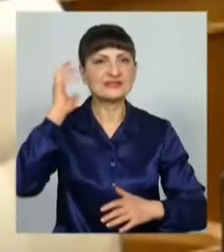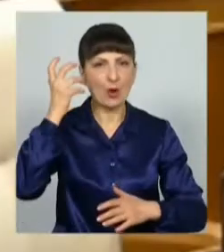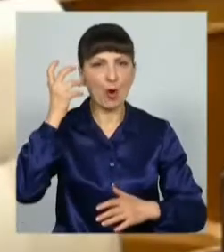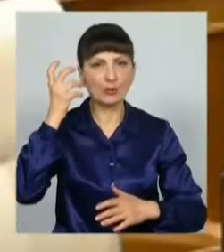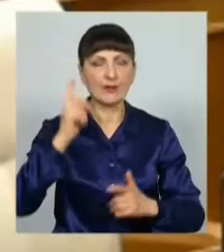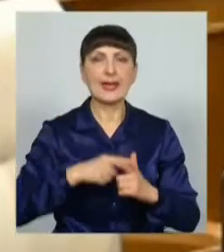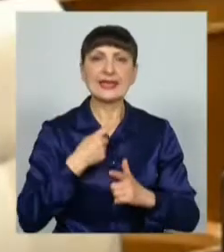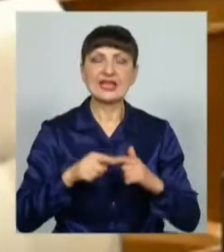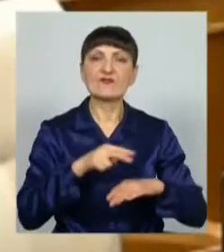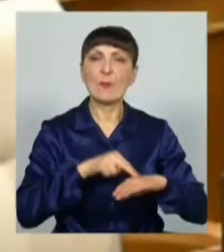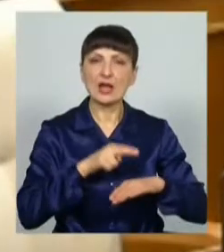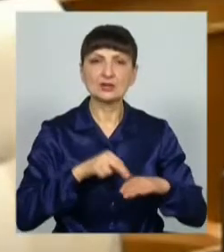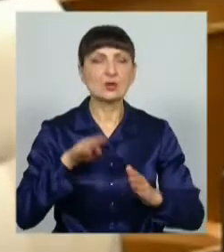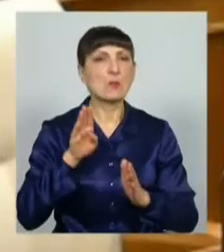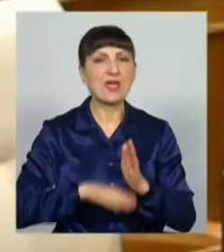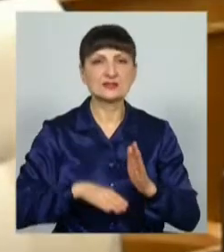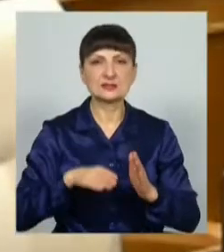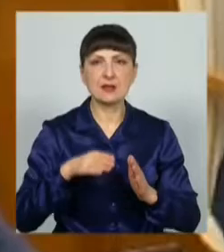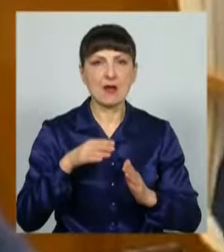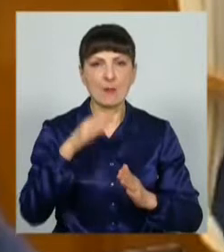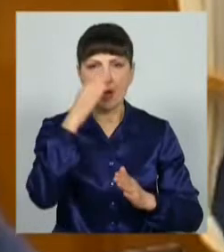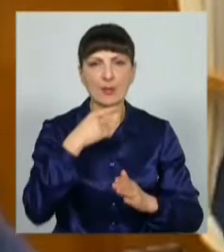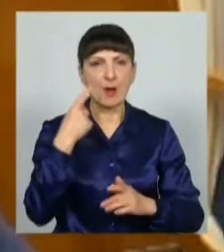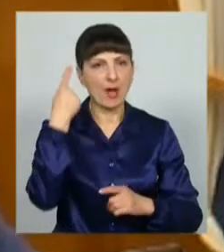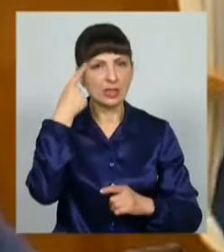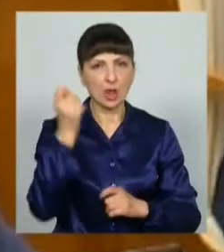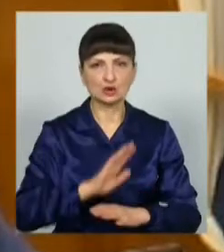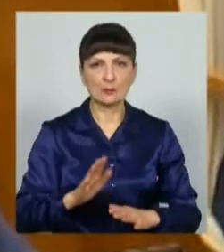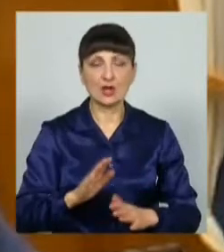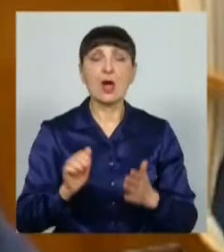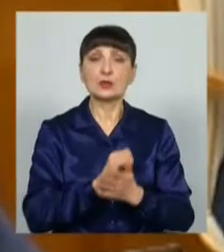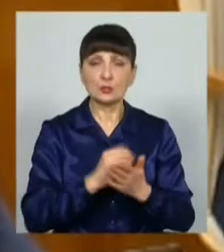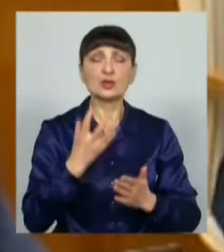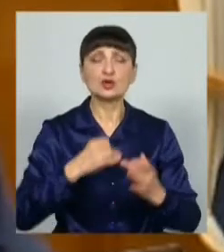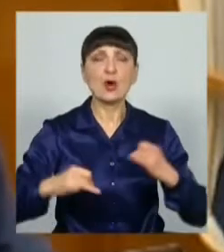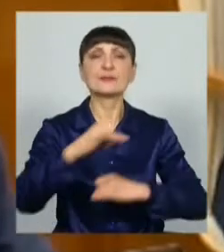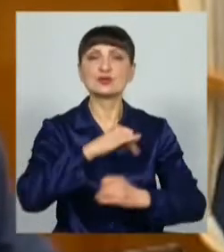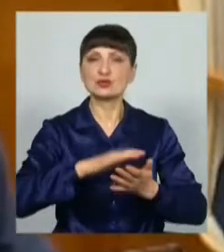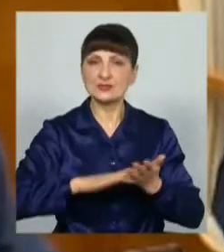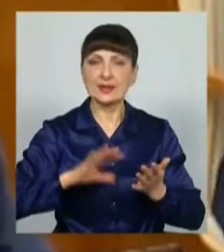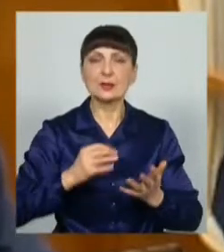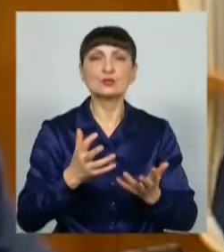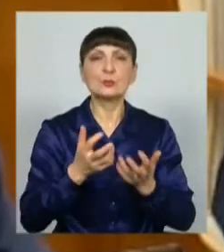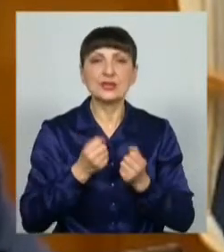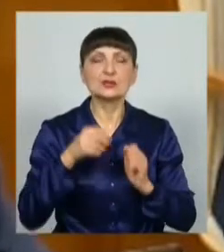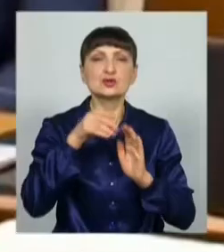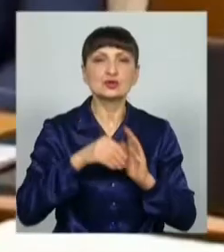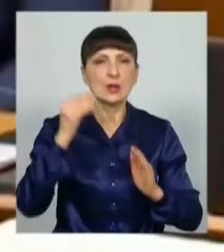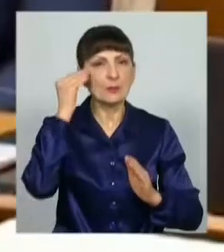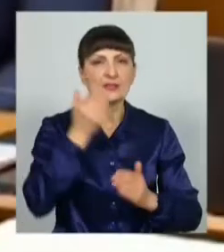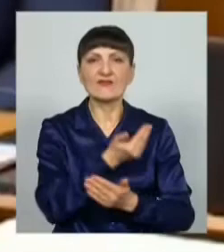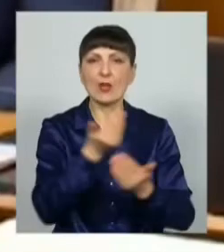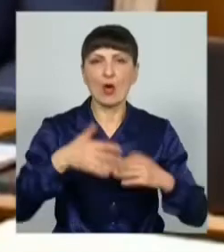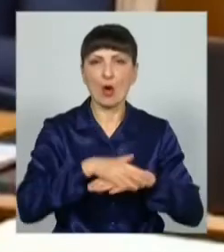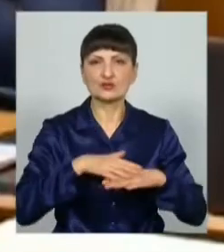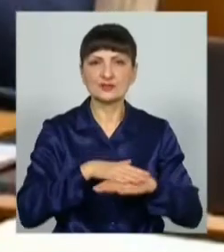или в полицию без ведома родителей. Впрочем, сам документ все еще на стадии обсуждения и будет принят с учетом общественного